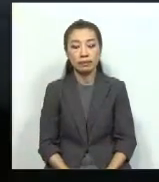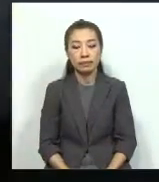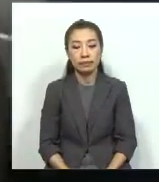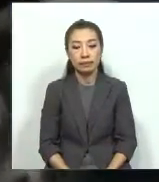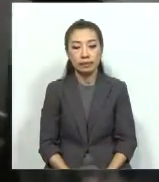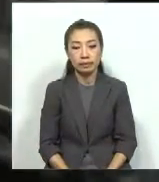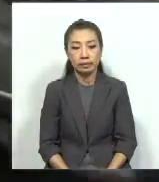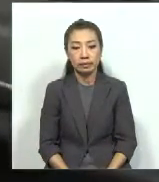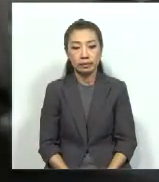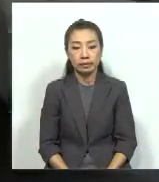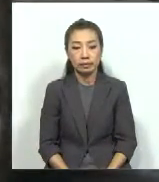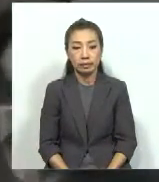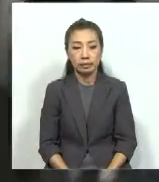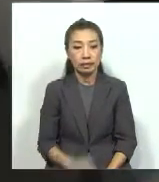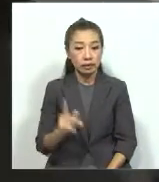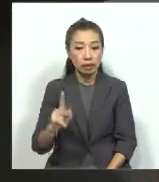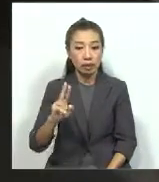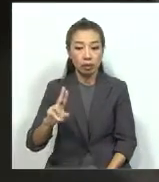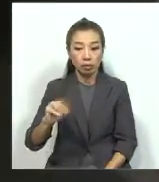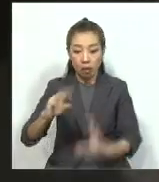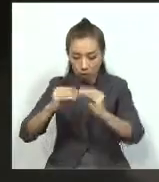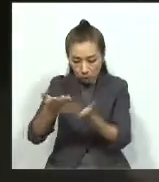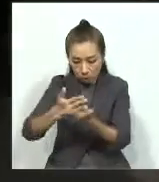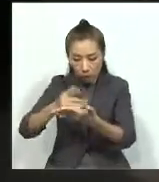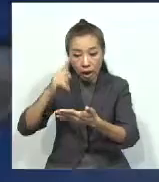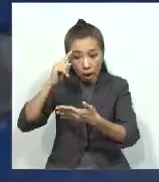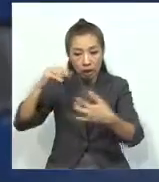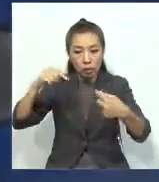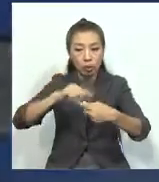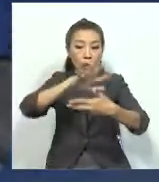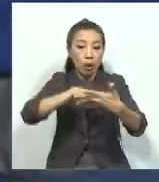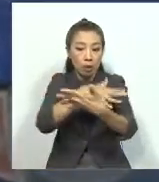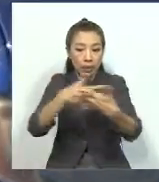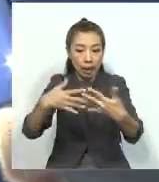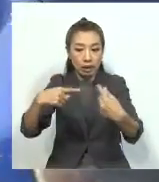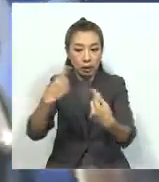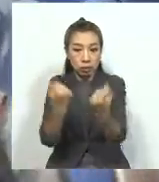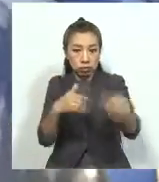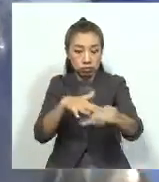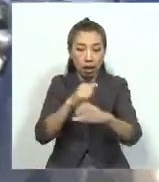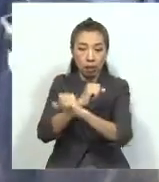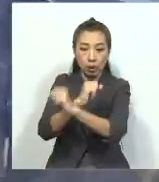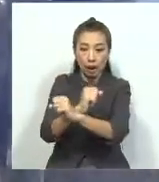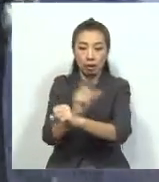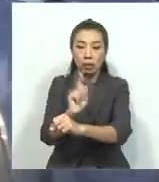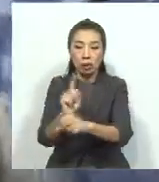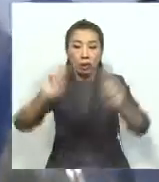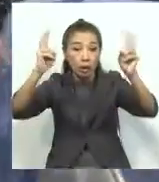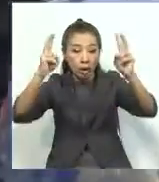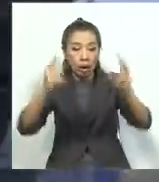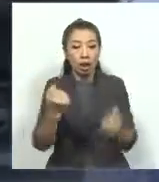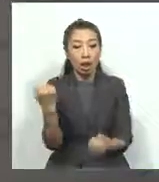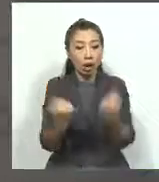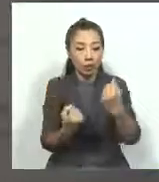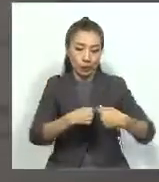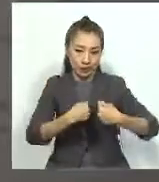นอกจากนี้ที่ประชุมคณะรัฐมนตรียังมีมติรับทราบแผนป้องกันและลดอุบัติเหตุทางถนนภายใต้แนวคิดขับรถมีน้